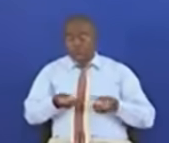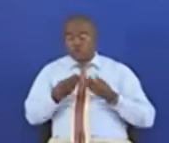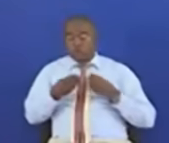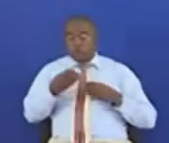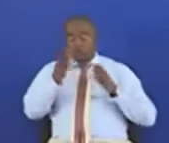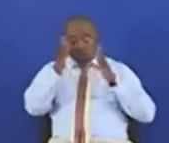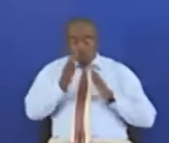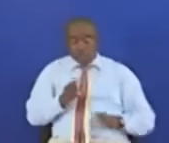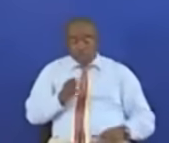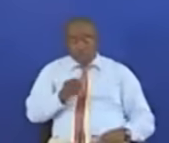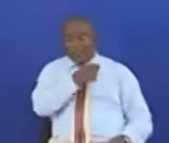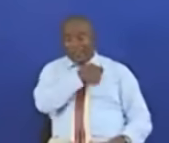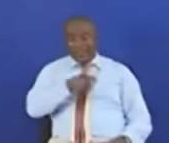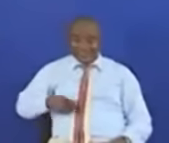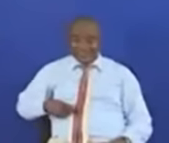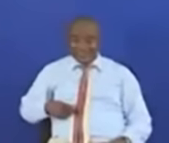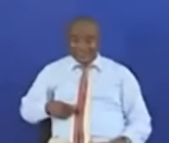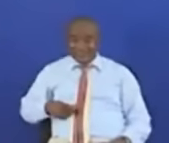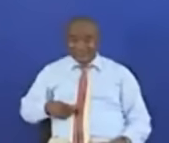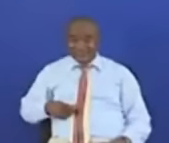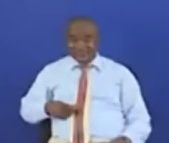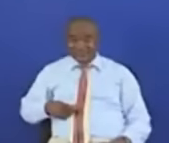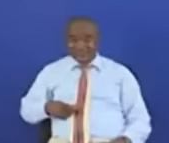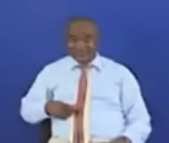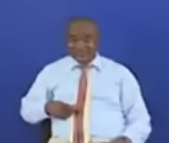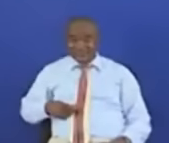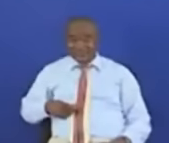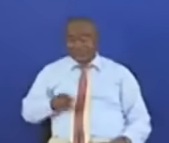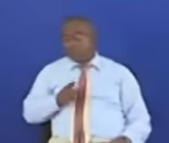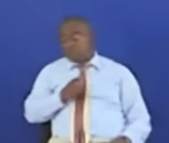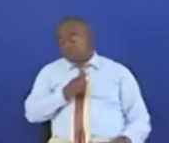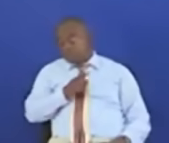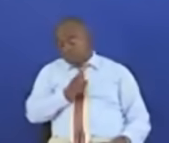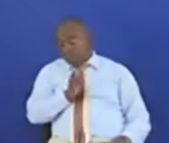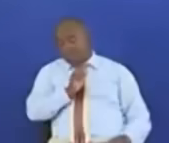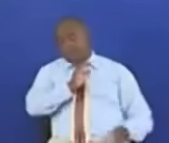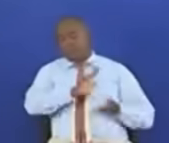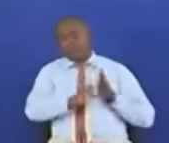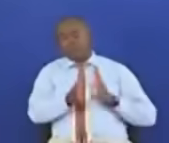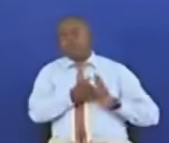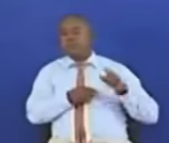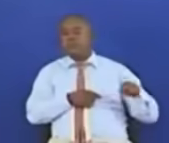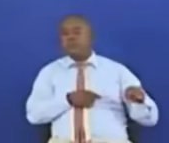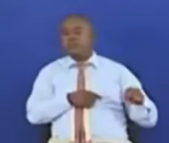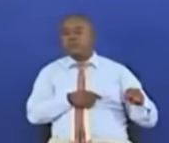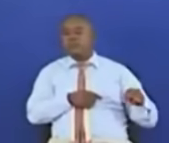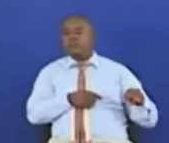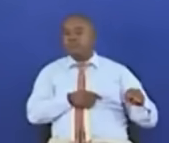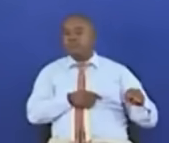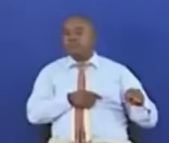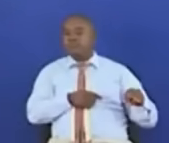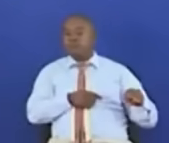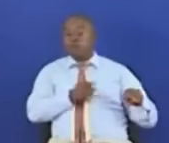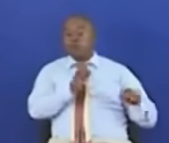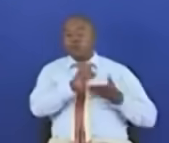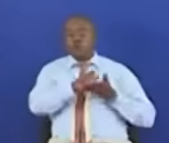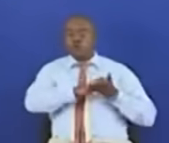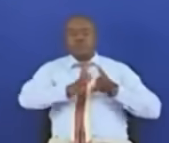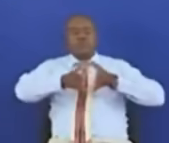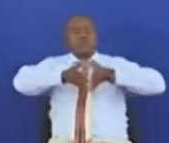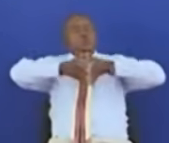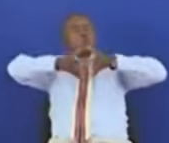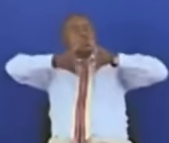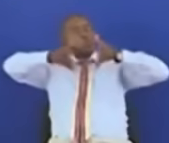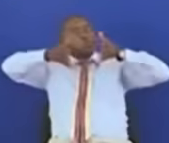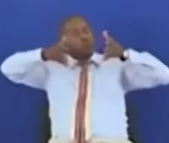Hassan. Resilience ndio haiba ya Tanzania. Resilience ndio msingi mkubwa wa